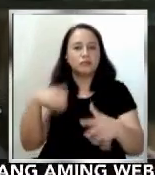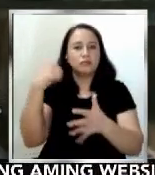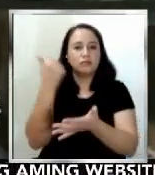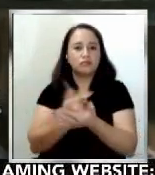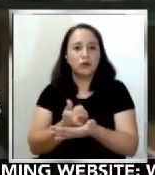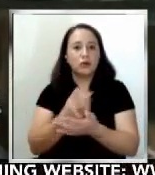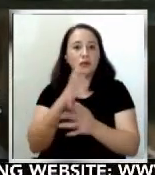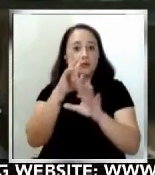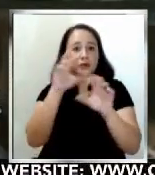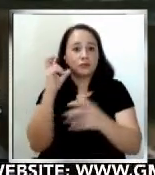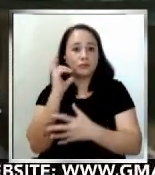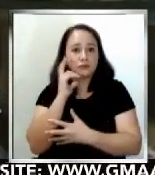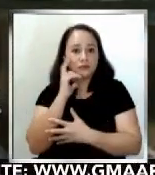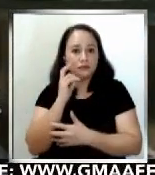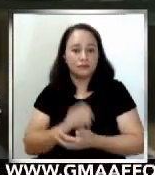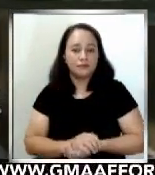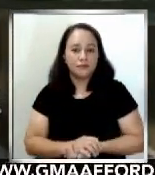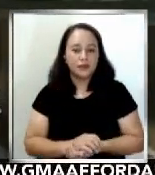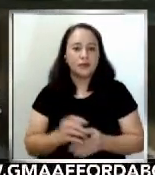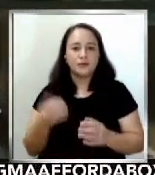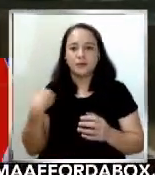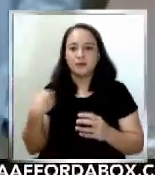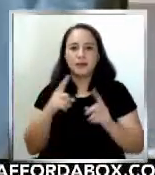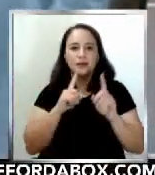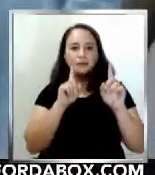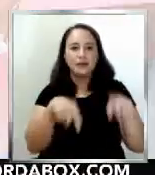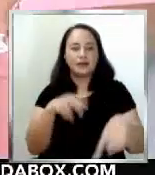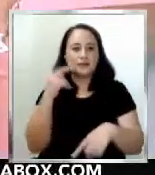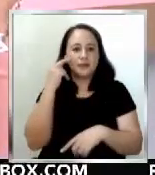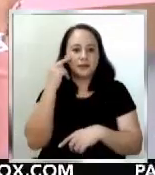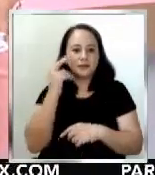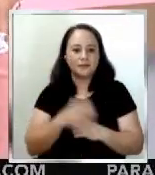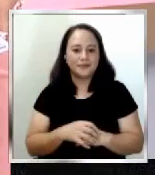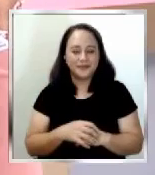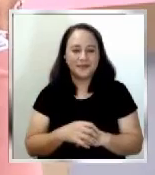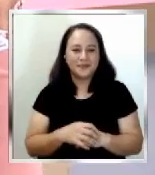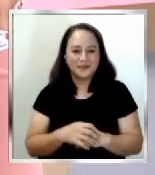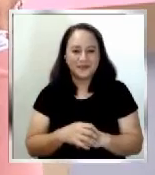Pangulong Duterte. Wala pang pahayag si Naik.